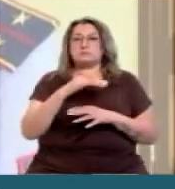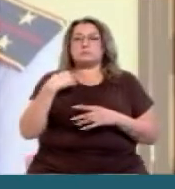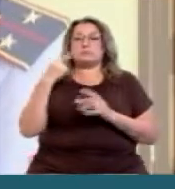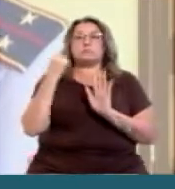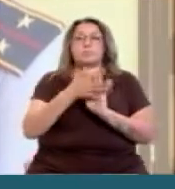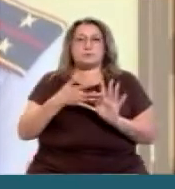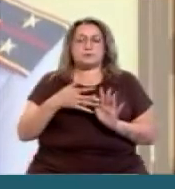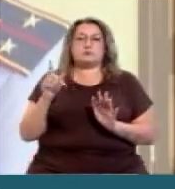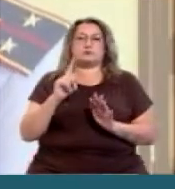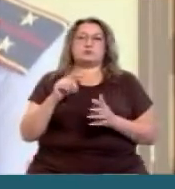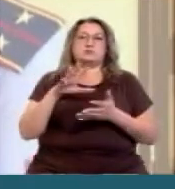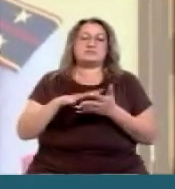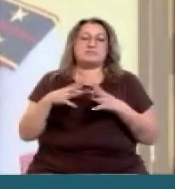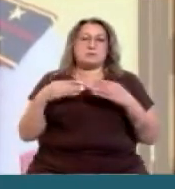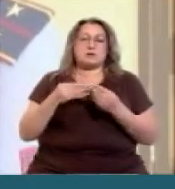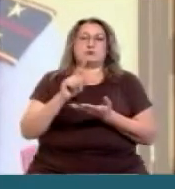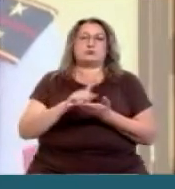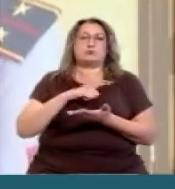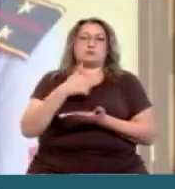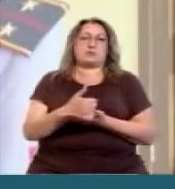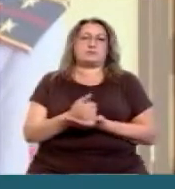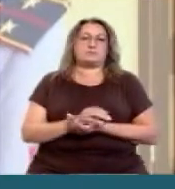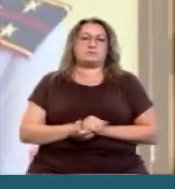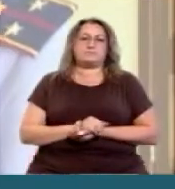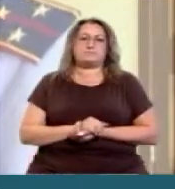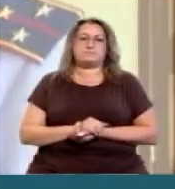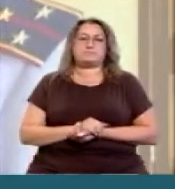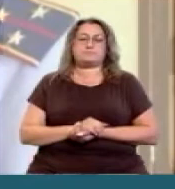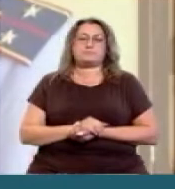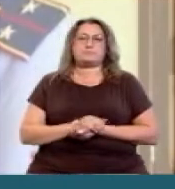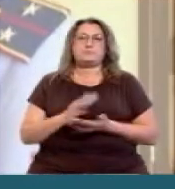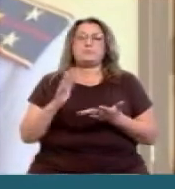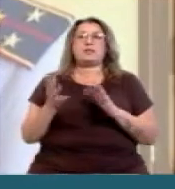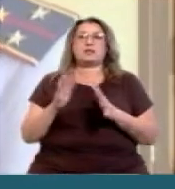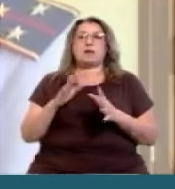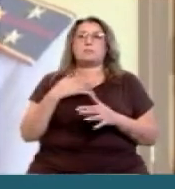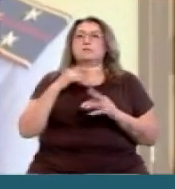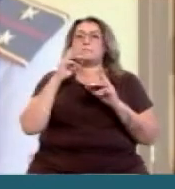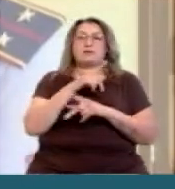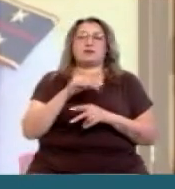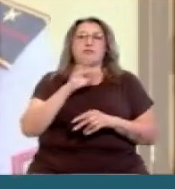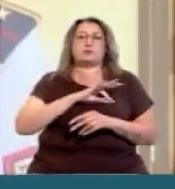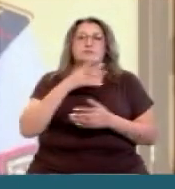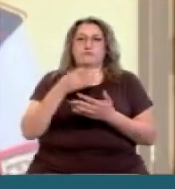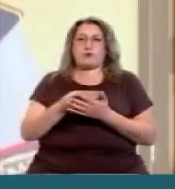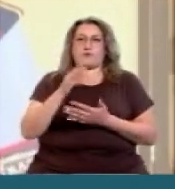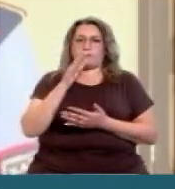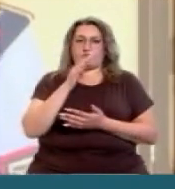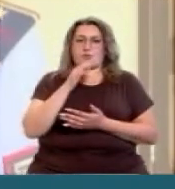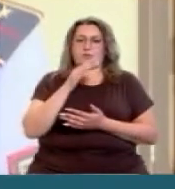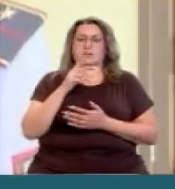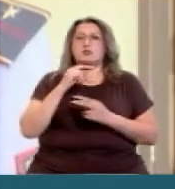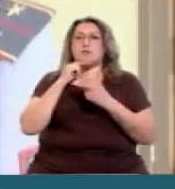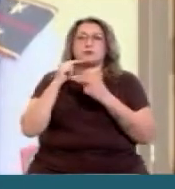Кейде бір-бірімізге көңіл бөлмей, уақытымызды тиімсіз пайдаланамыз. Әсіресе біздің саланың қызметкерлері демалыссыз кешке дейін